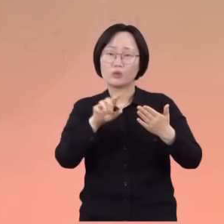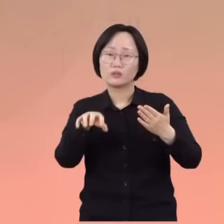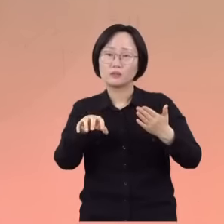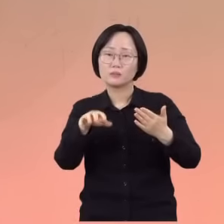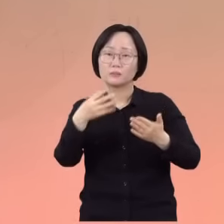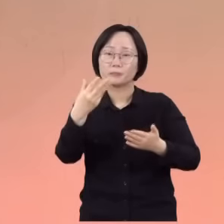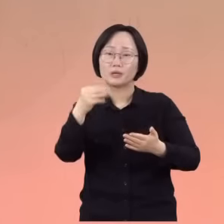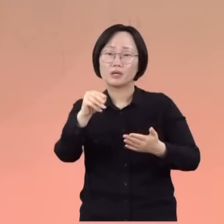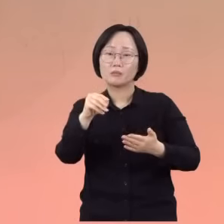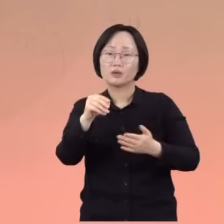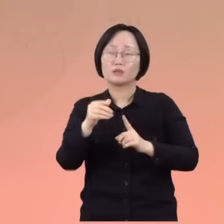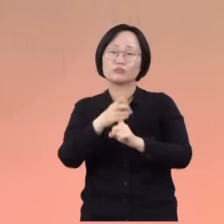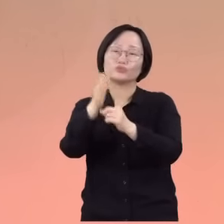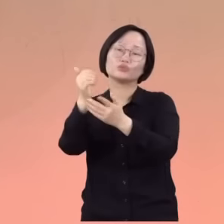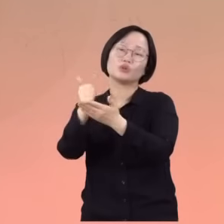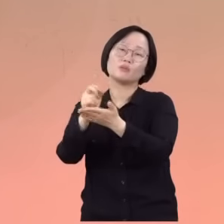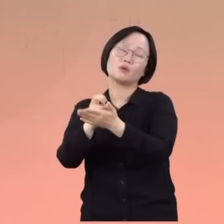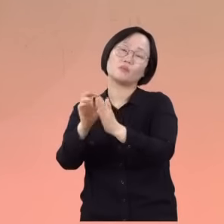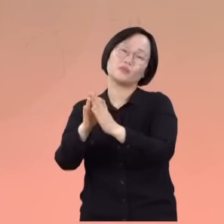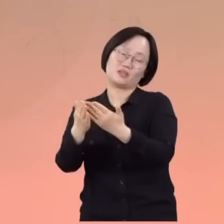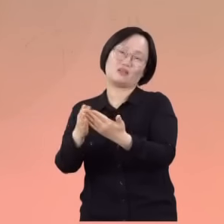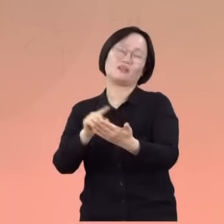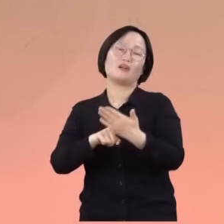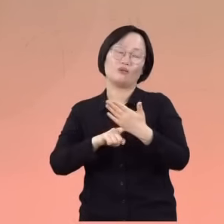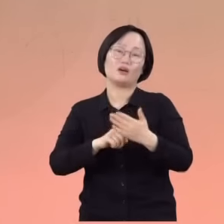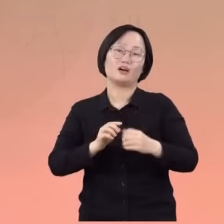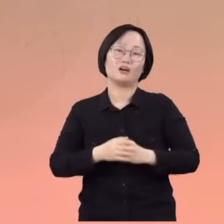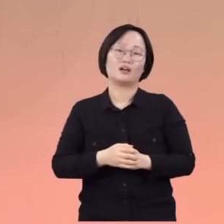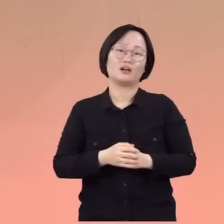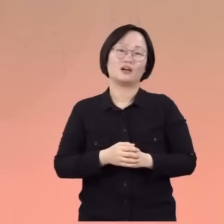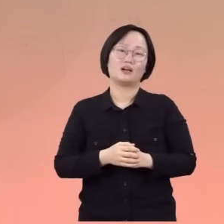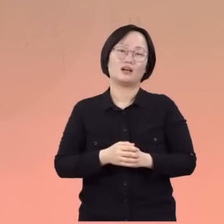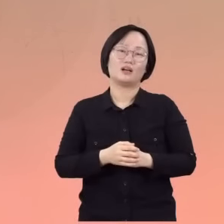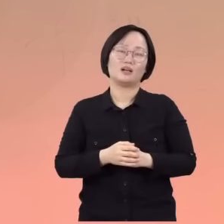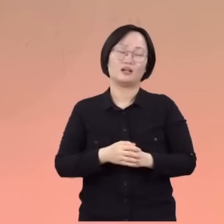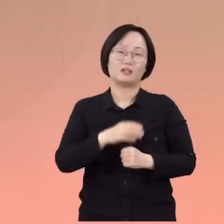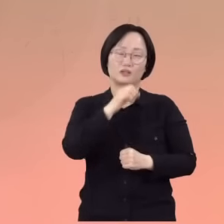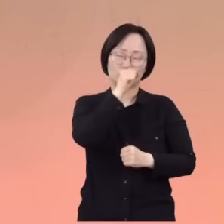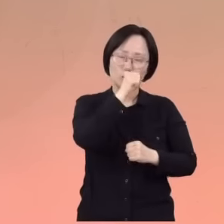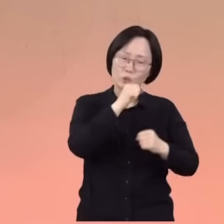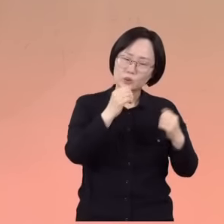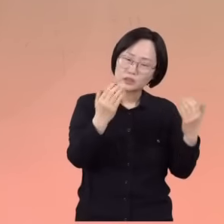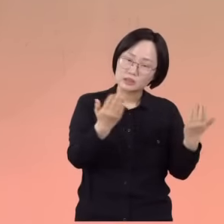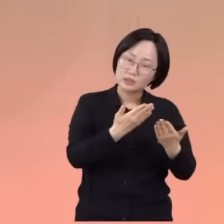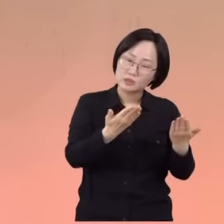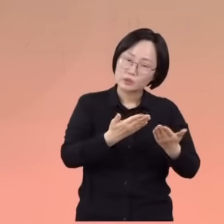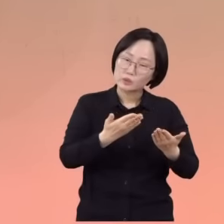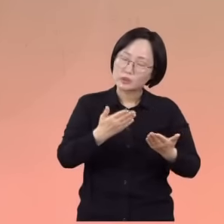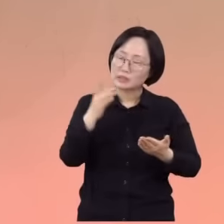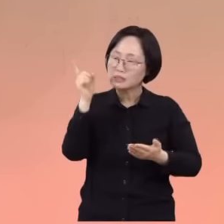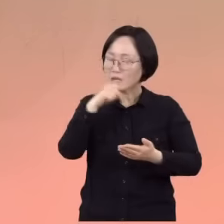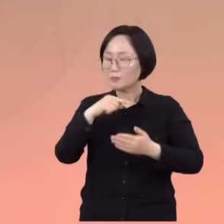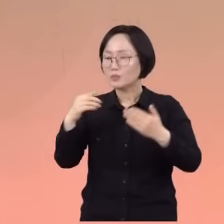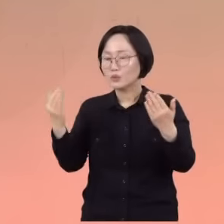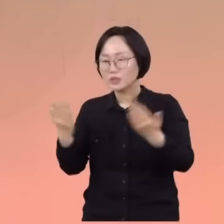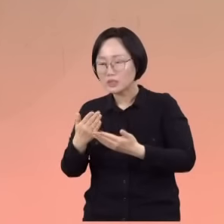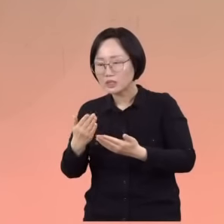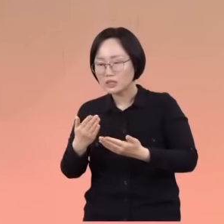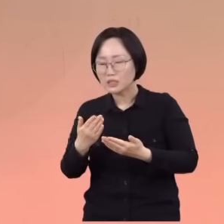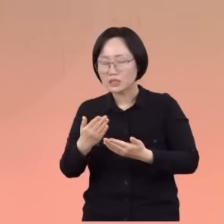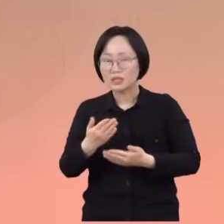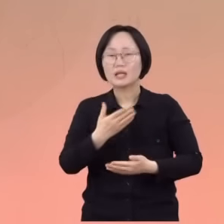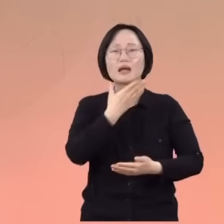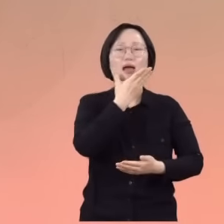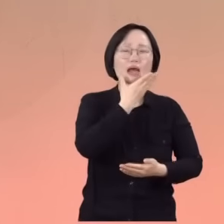말씀하셨습니다 좋은 일도 나쁜 일도 내가지은 업의 인연이다 행복도 불행도